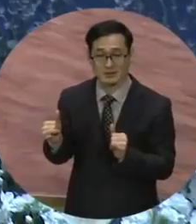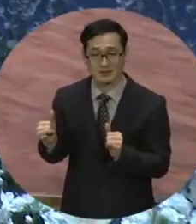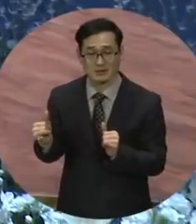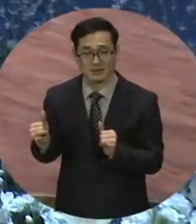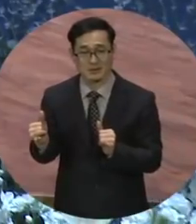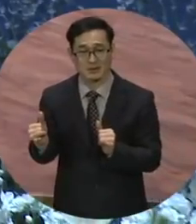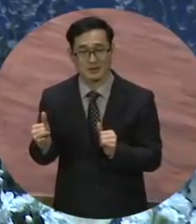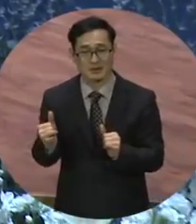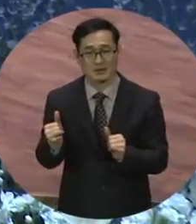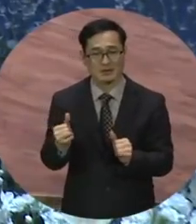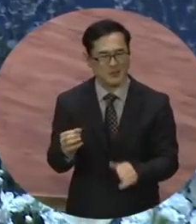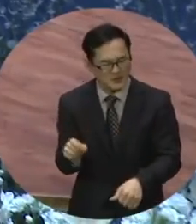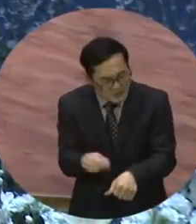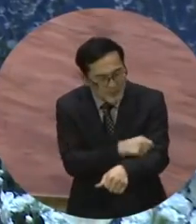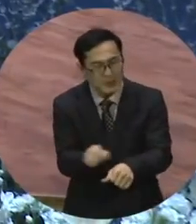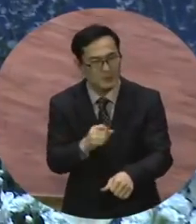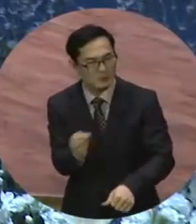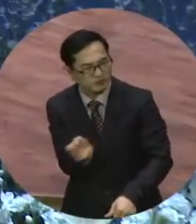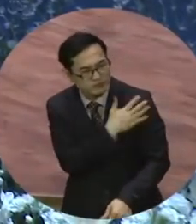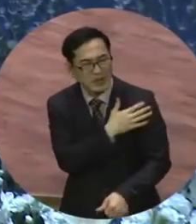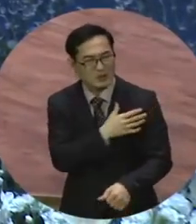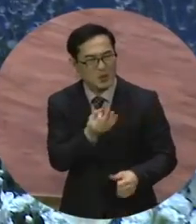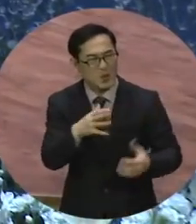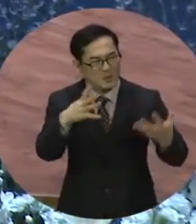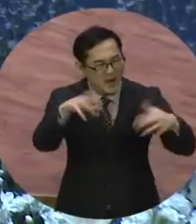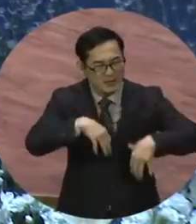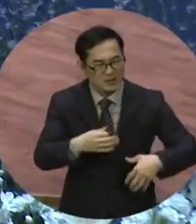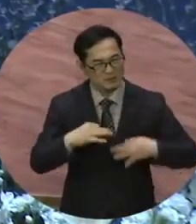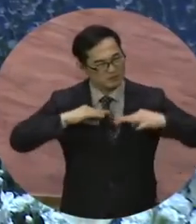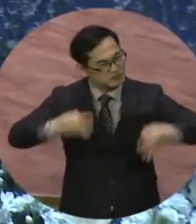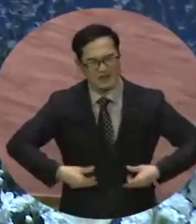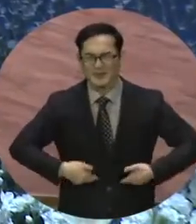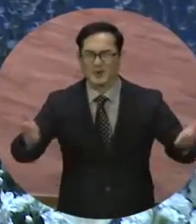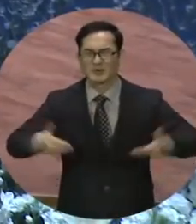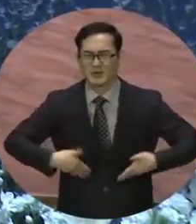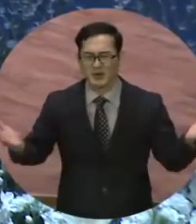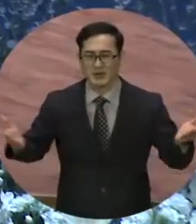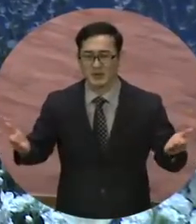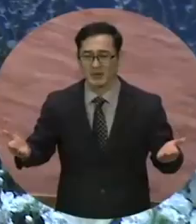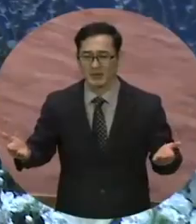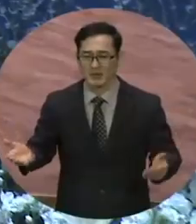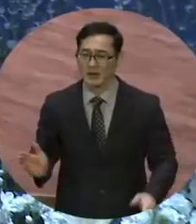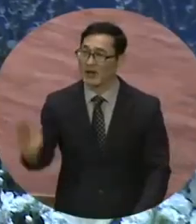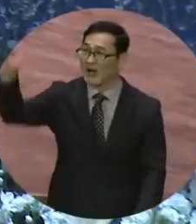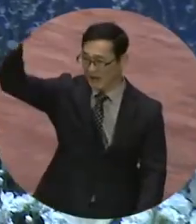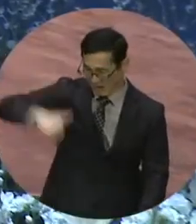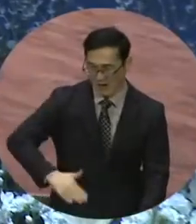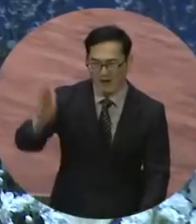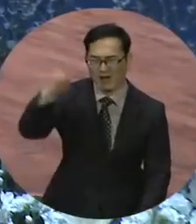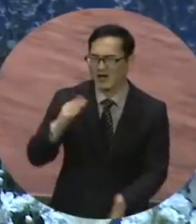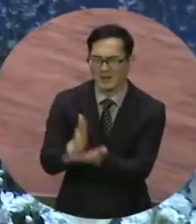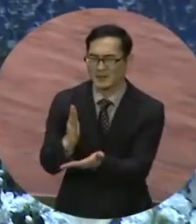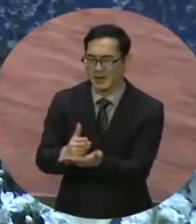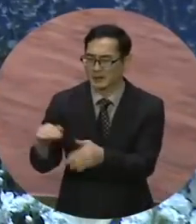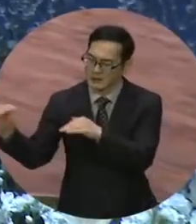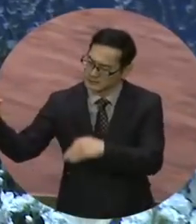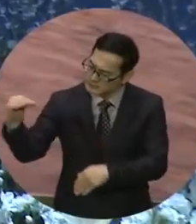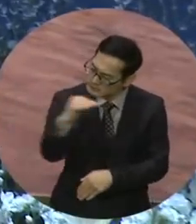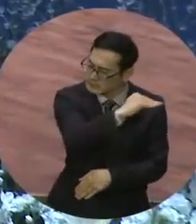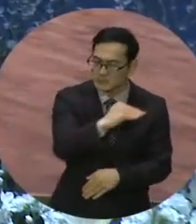별나게 살지 말고 그냥 편안하게 그냥 평범하게 살자. 왜 이리 되세요? 저성장과 높은